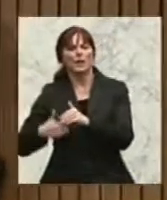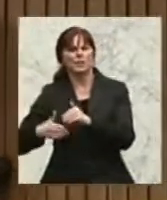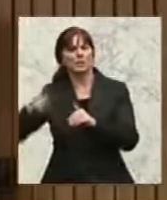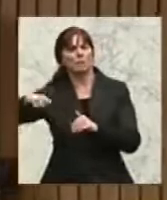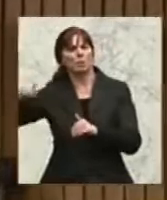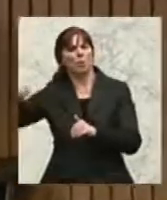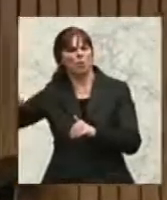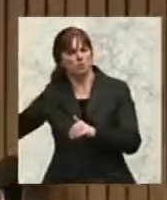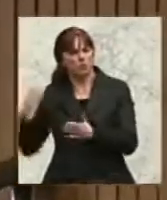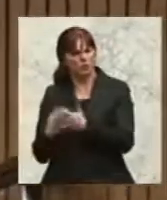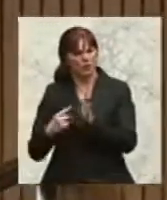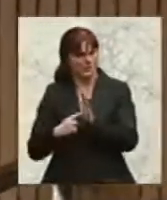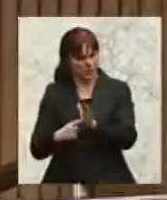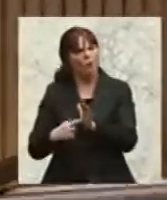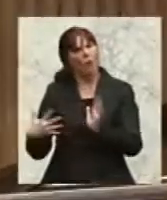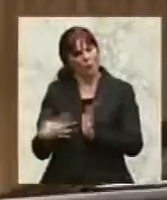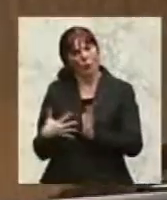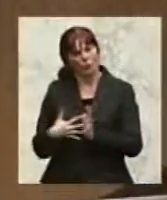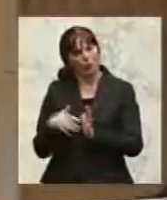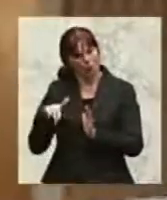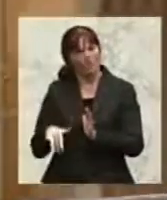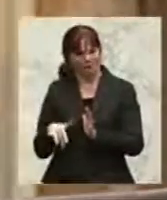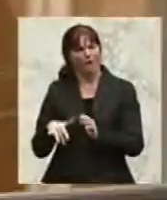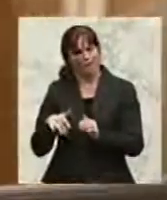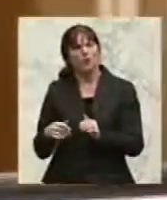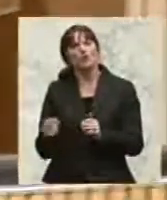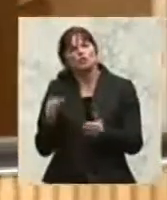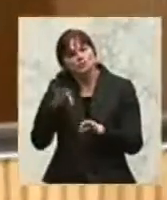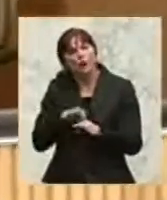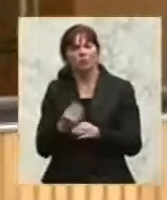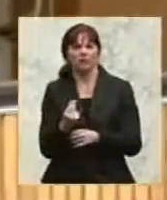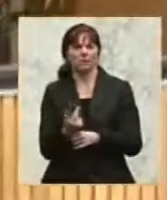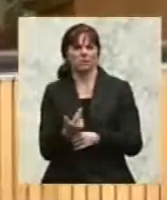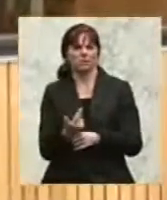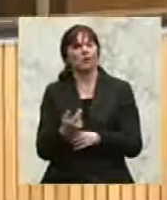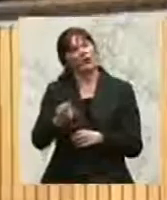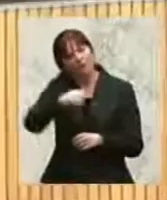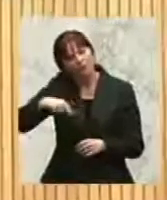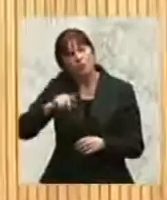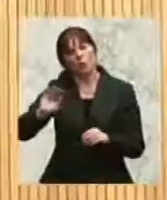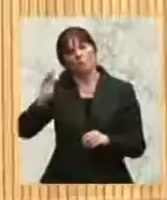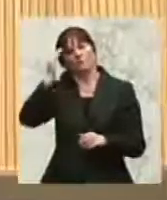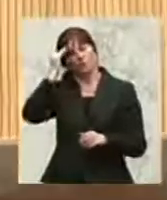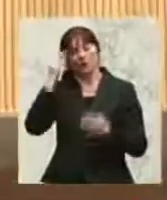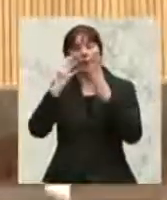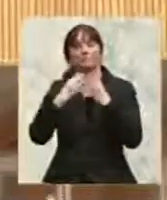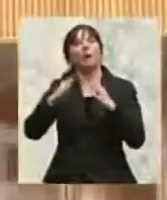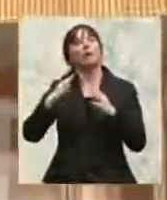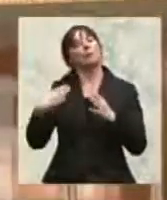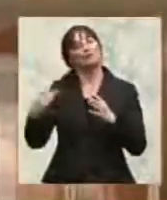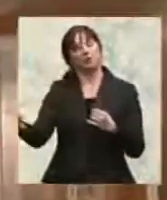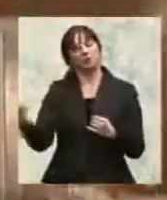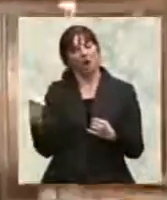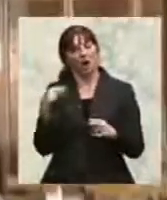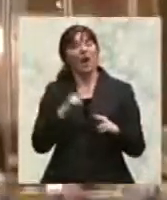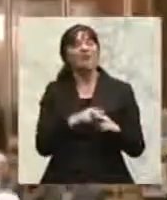sich aus. Wir alle sollten uns daher bewusst sein, dass Parlamente umso stärker sind, je stärker auch ihre